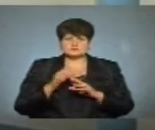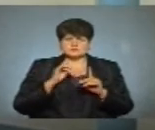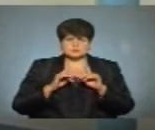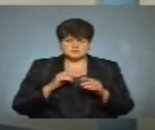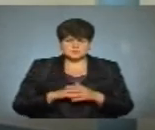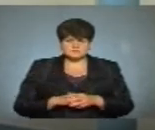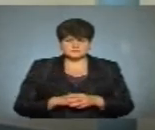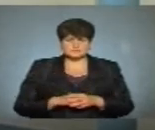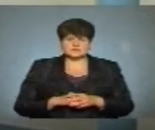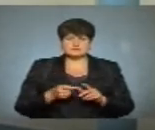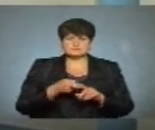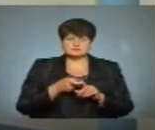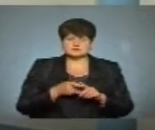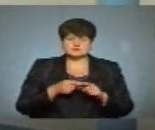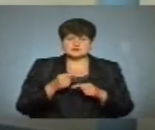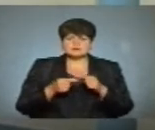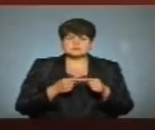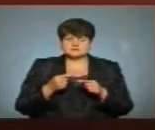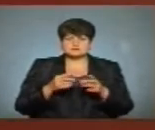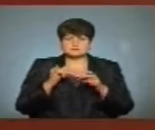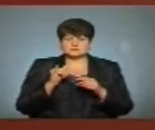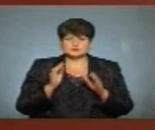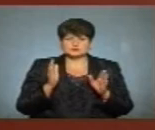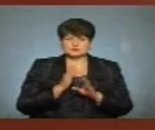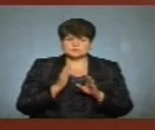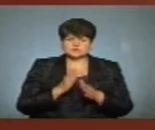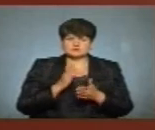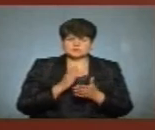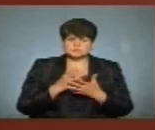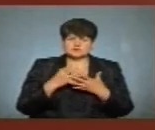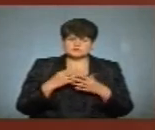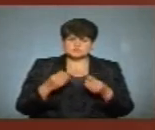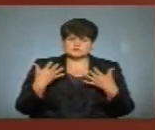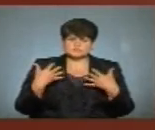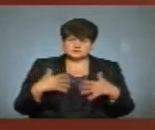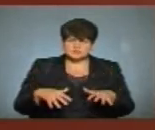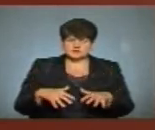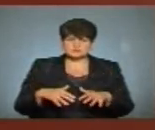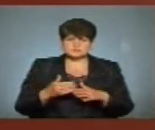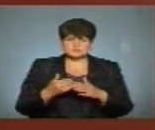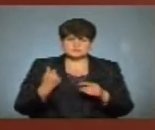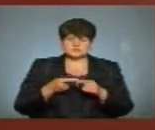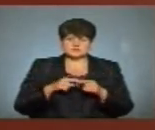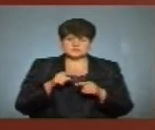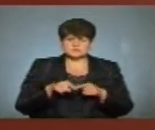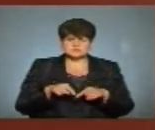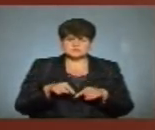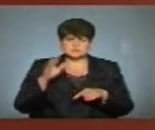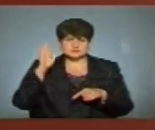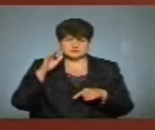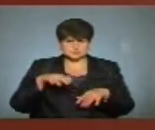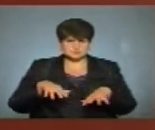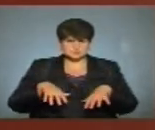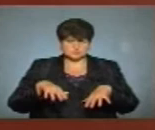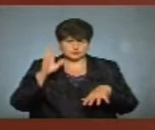Загалом наслідки негоди на Тернопільщині. Чи зазнав наш регіон уже втрат від цих зливових дощів, які ми